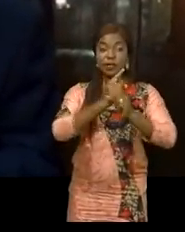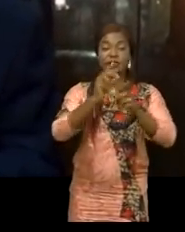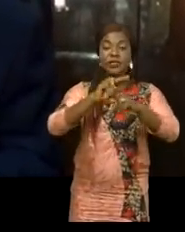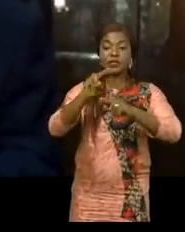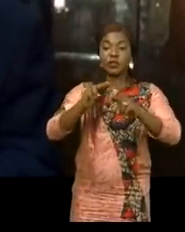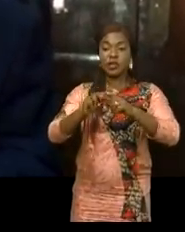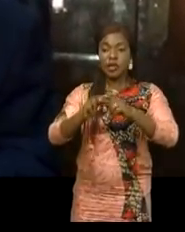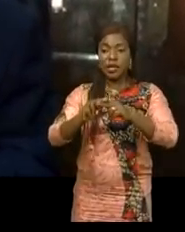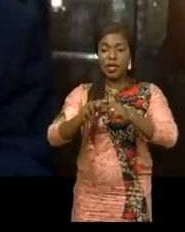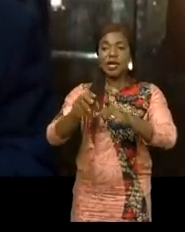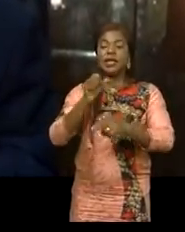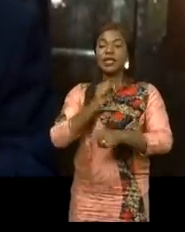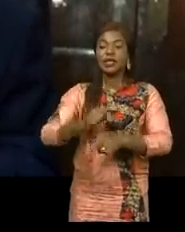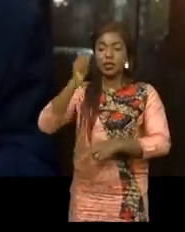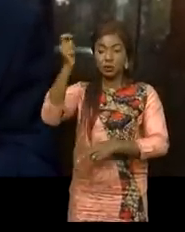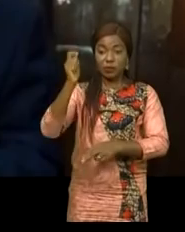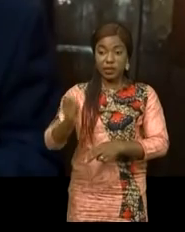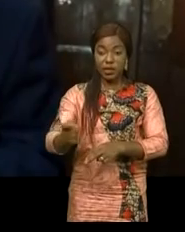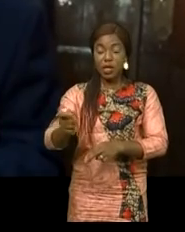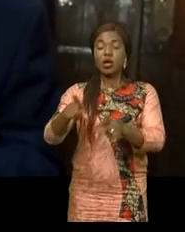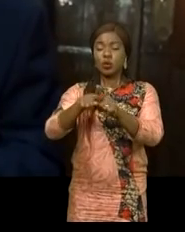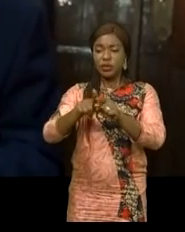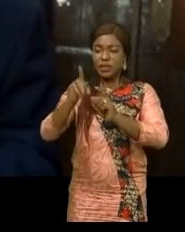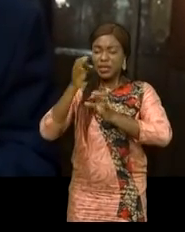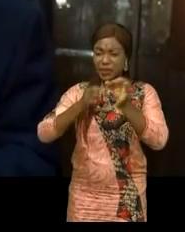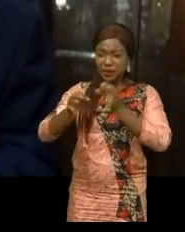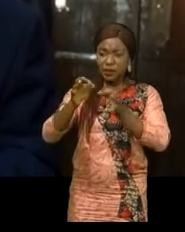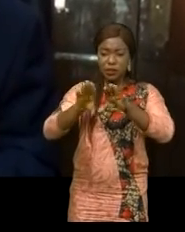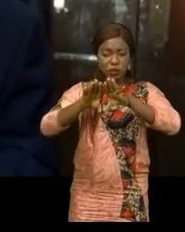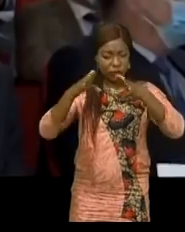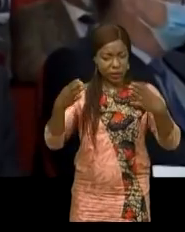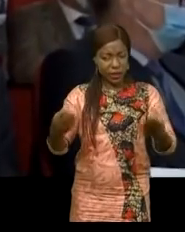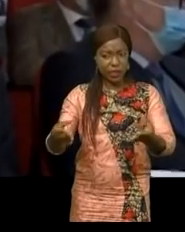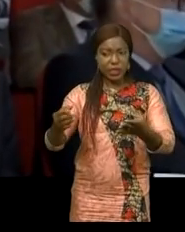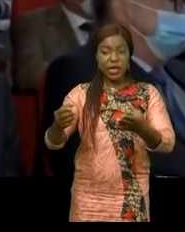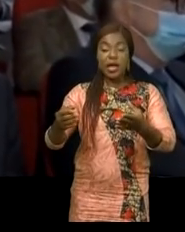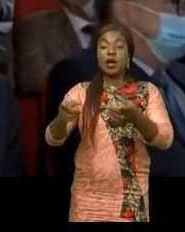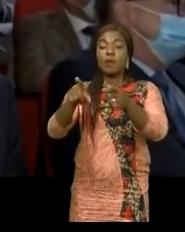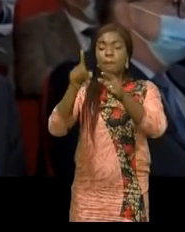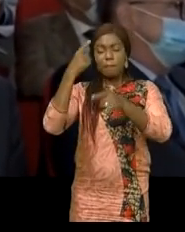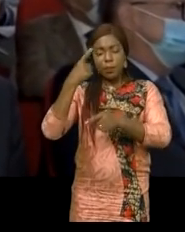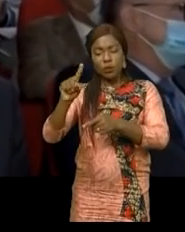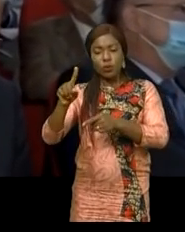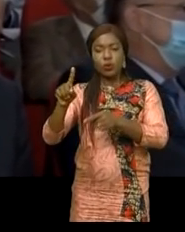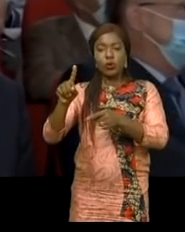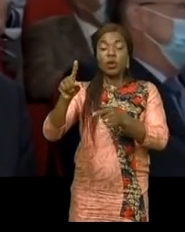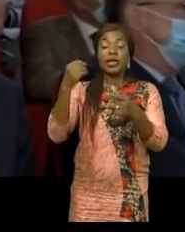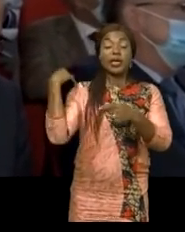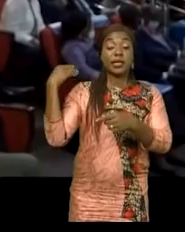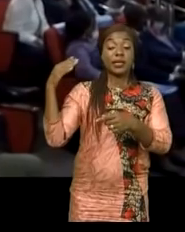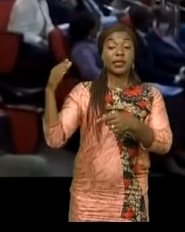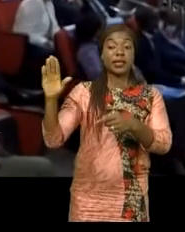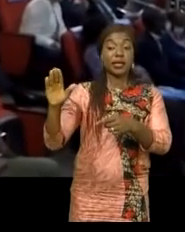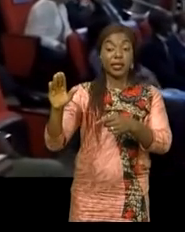combattants gilbert kabanda cours un gars qui a lancé ces forums des hauts niveaux en ces mots importants ou l'état de siège